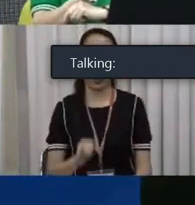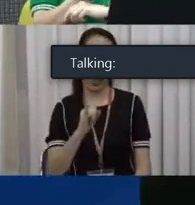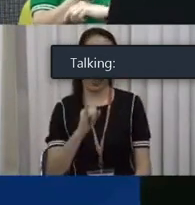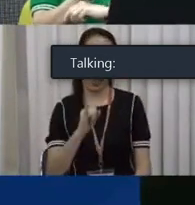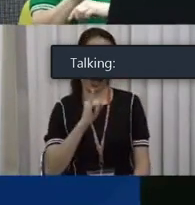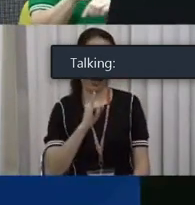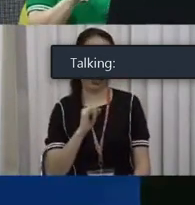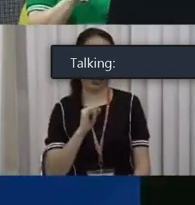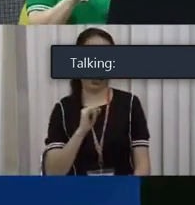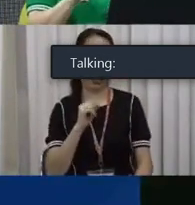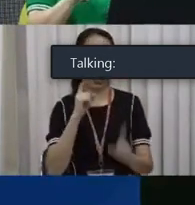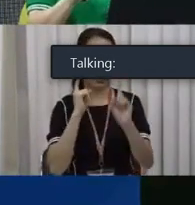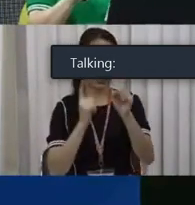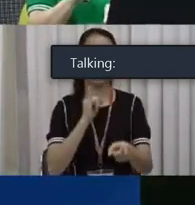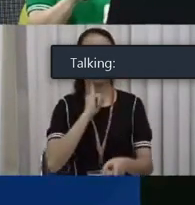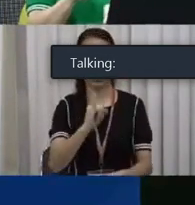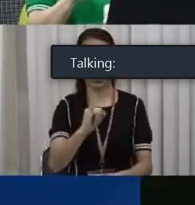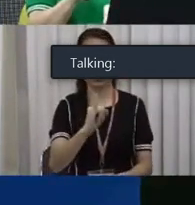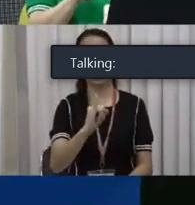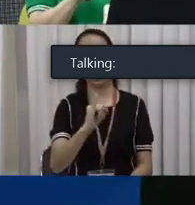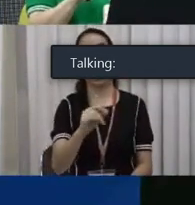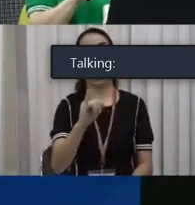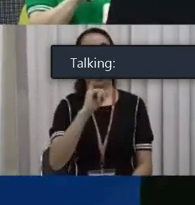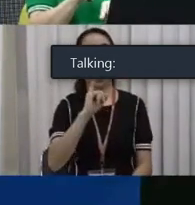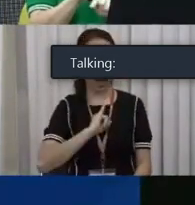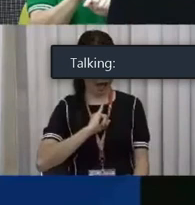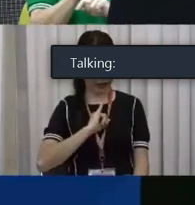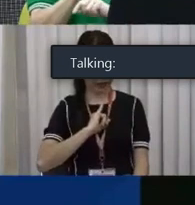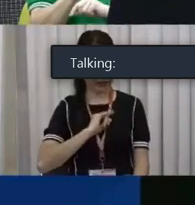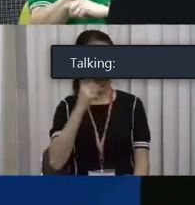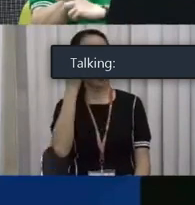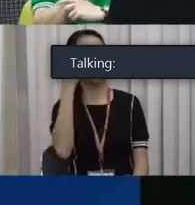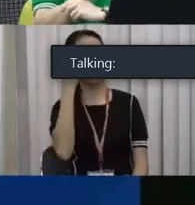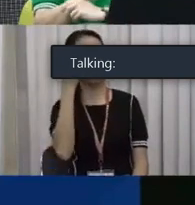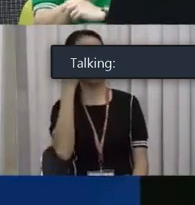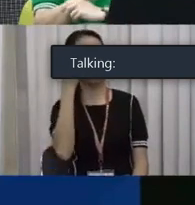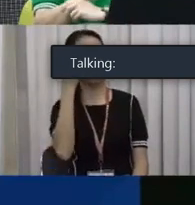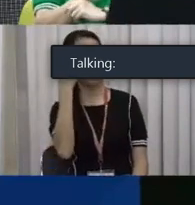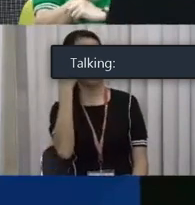I understand. I hope maka-understand ta sa atong discussion karon.